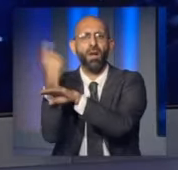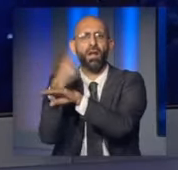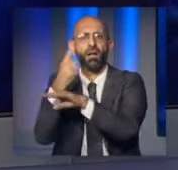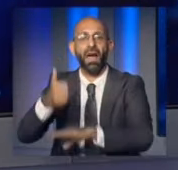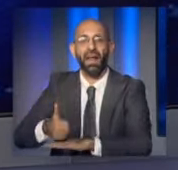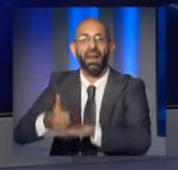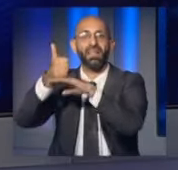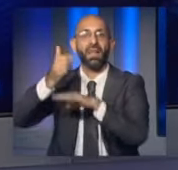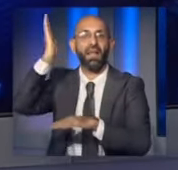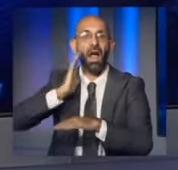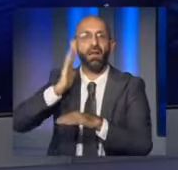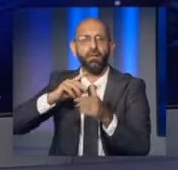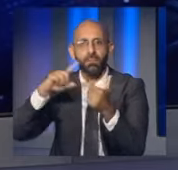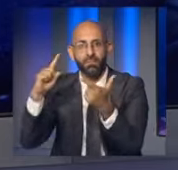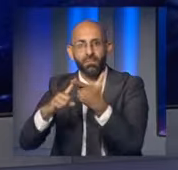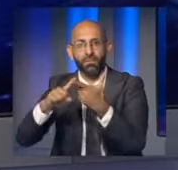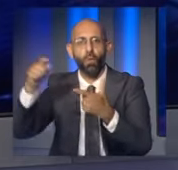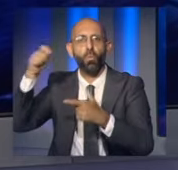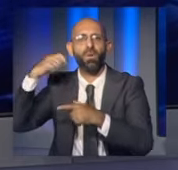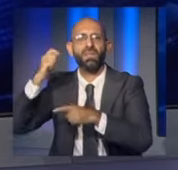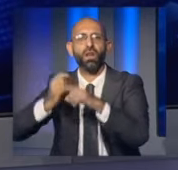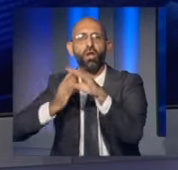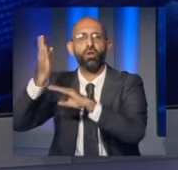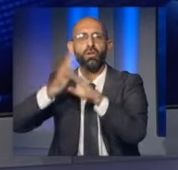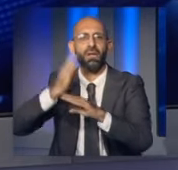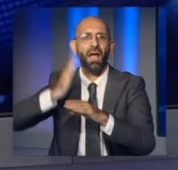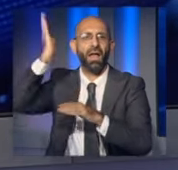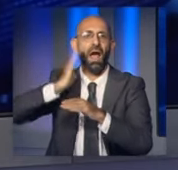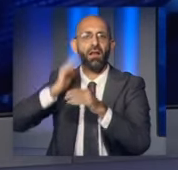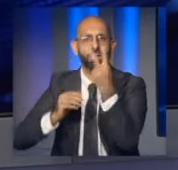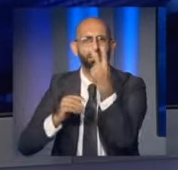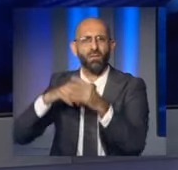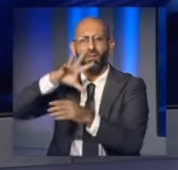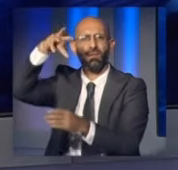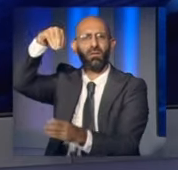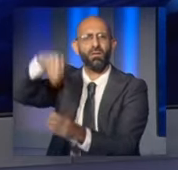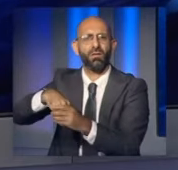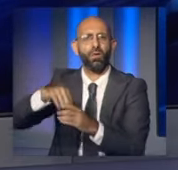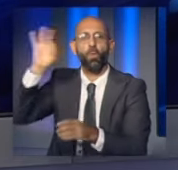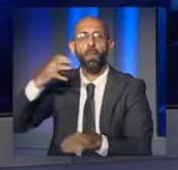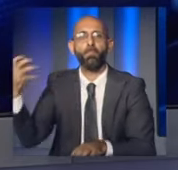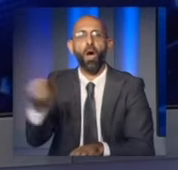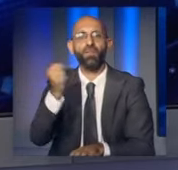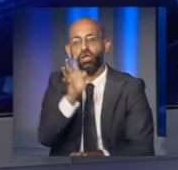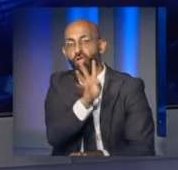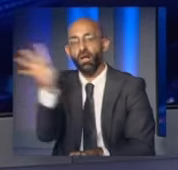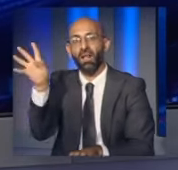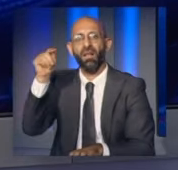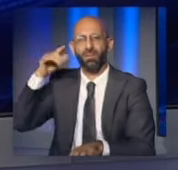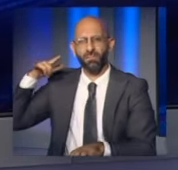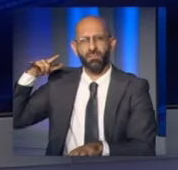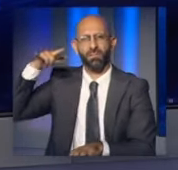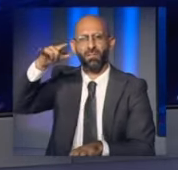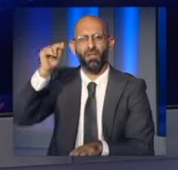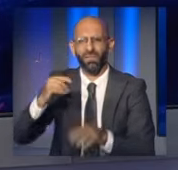إيران، تحطم المروحية التي كانت تنقل الرئيس الإيراني إبراهيم رئيسي ووزير الخارجية الإيرانية حسين أمير عبد